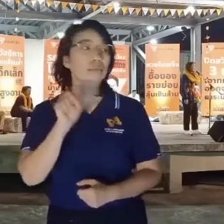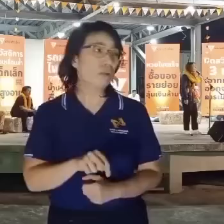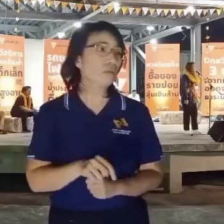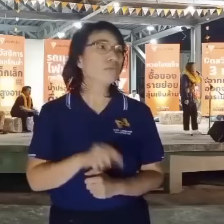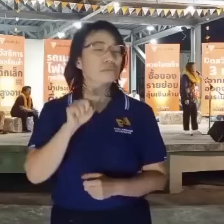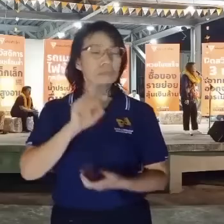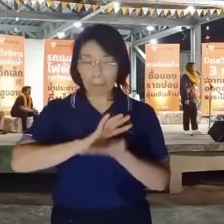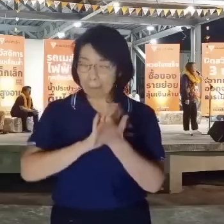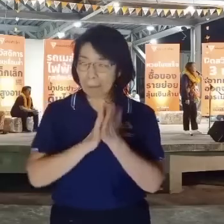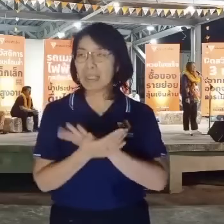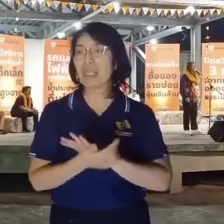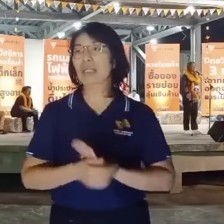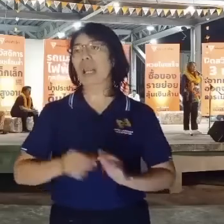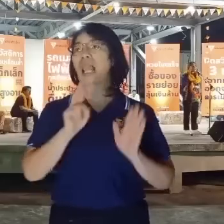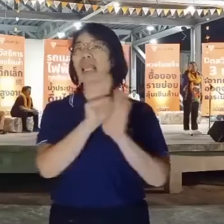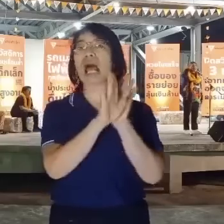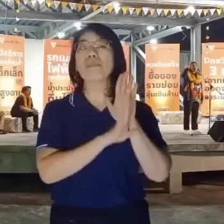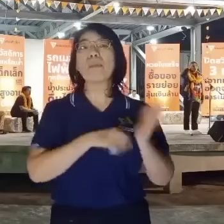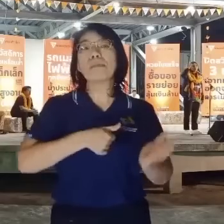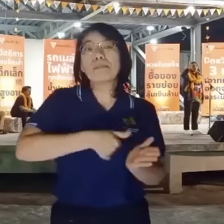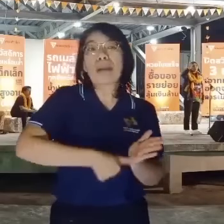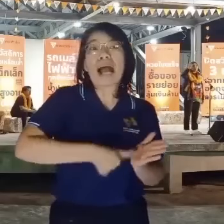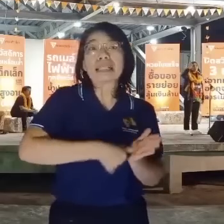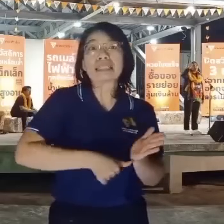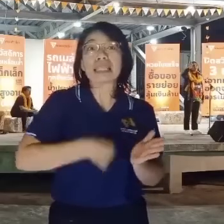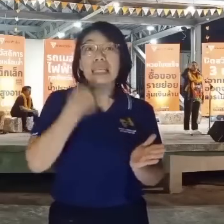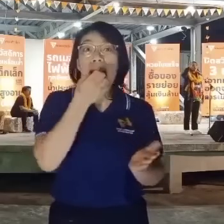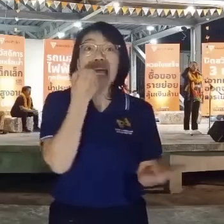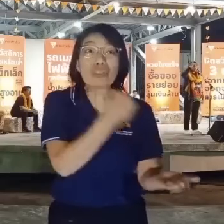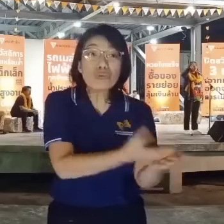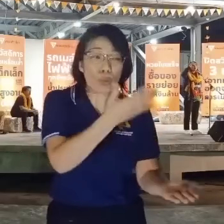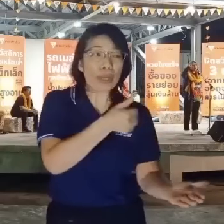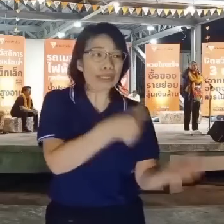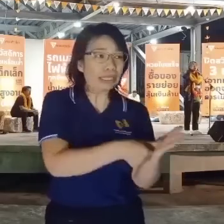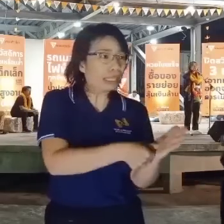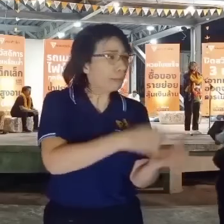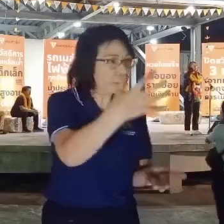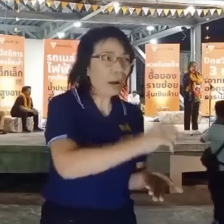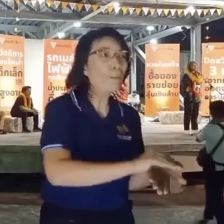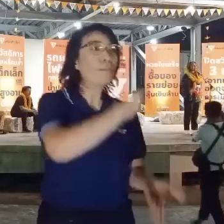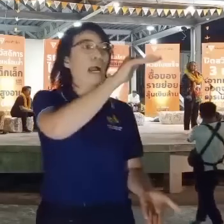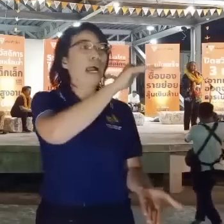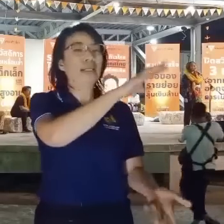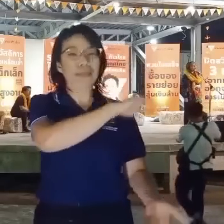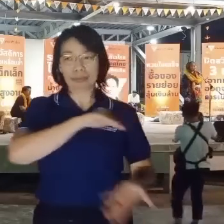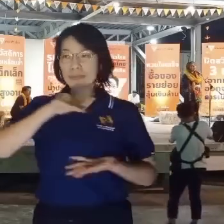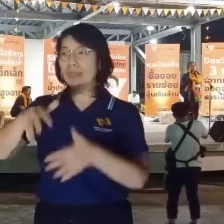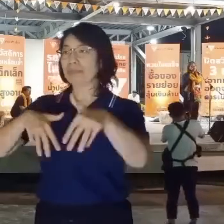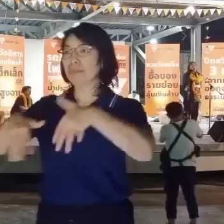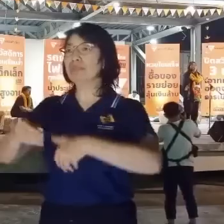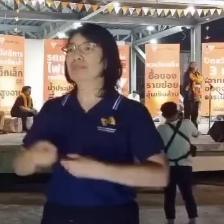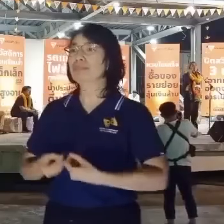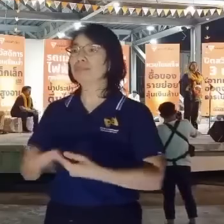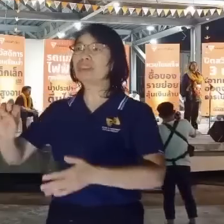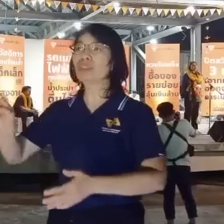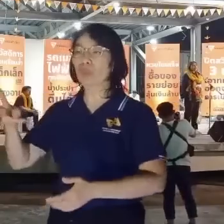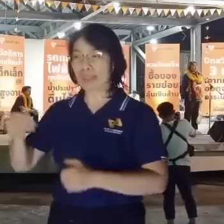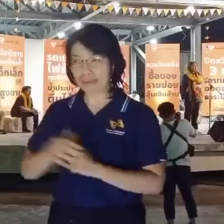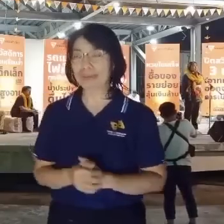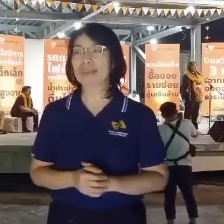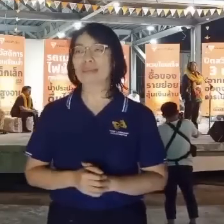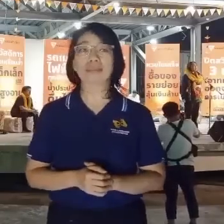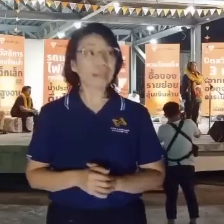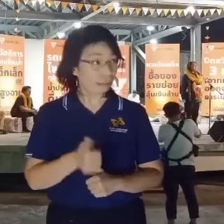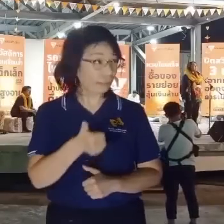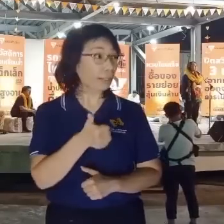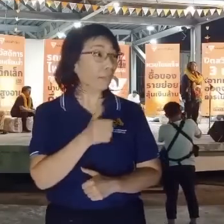ปฏิรูปภาษีโดยการเก็บภาษีจากคนรวยที่มั่งคั่งให้เพิ่มขึ้นเพื่อมาเป็นสวัสดิการประชาชนแบบนี้ประชาชนเอา